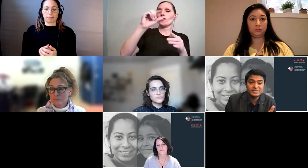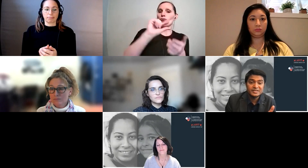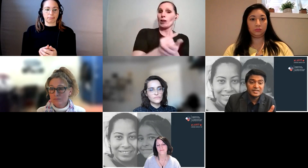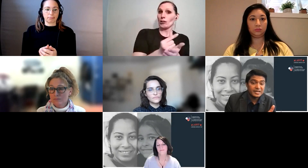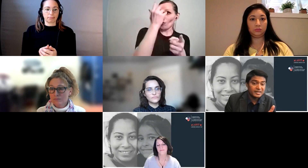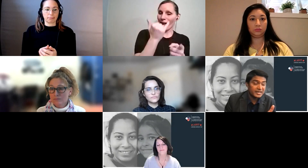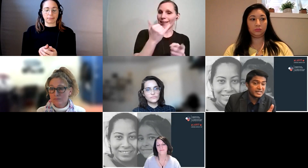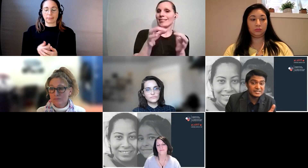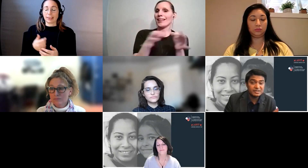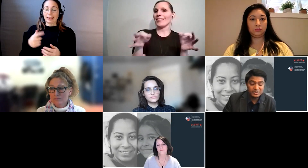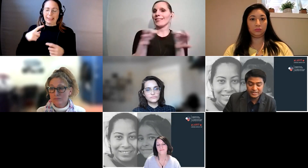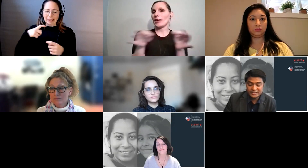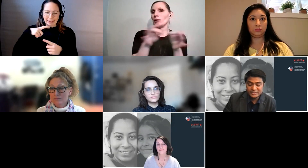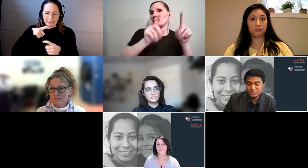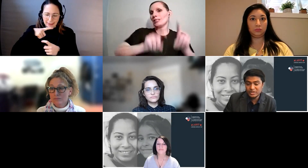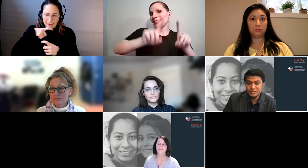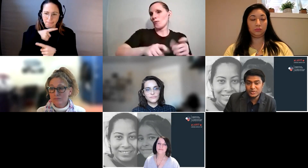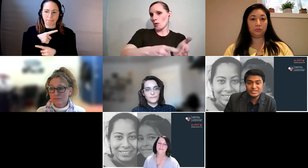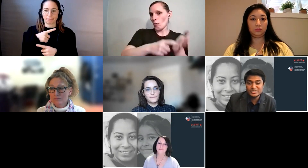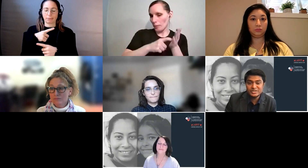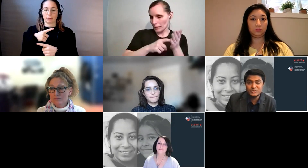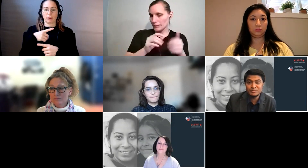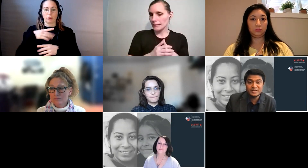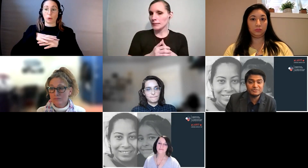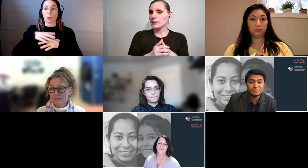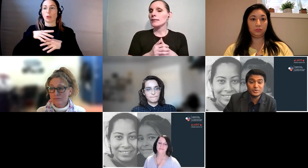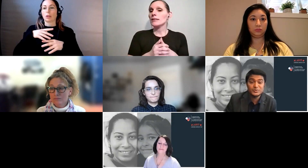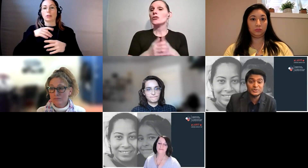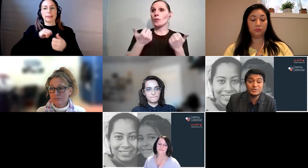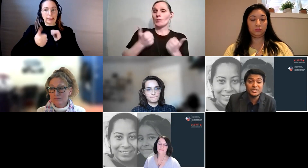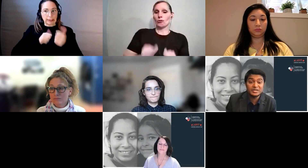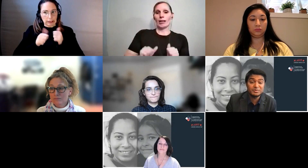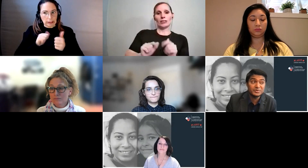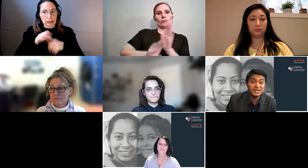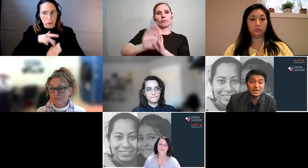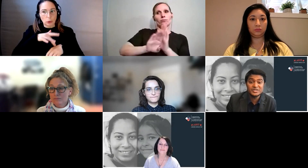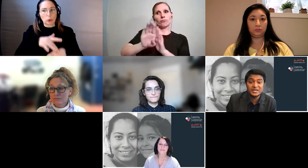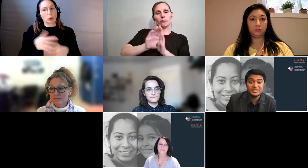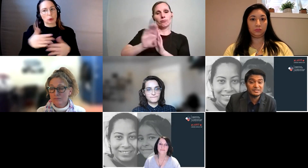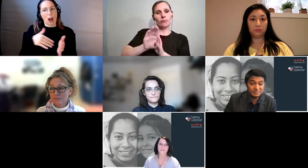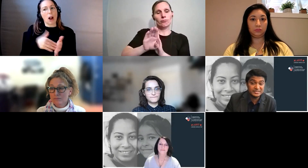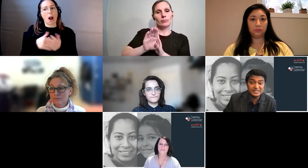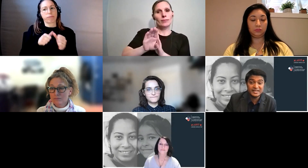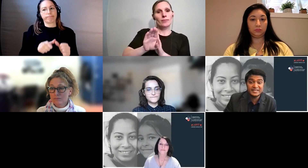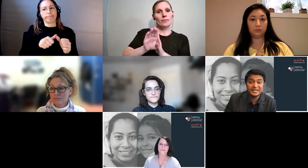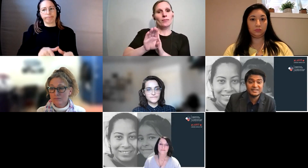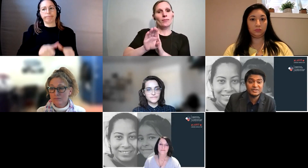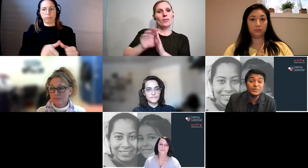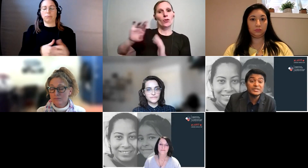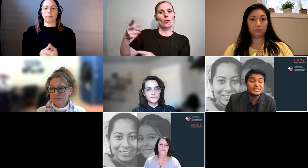les difficultés pour faire les tests existent toujours. Donc, la